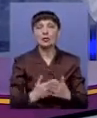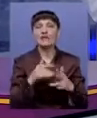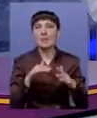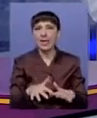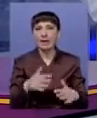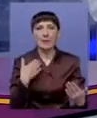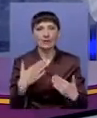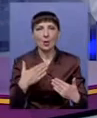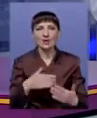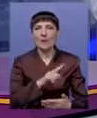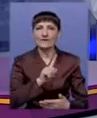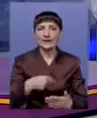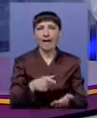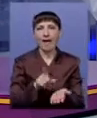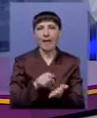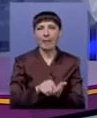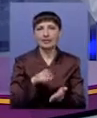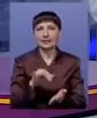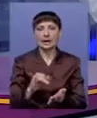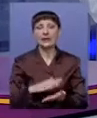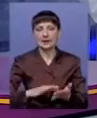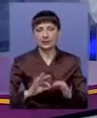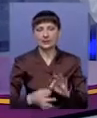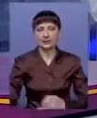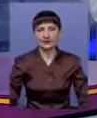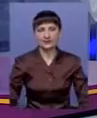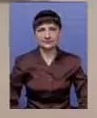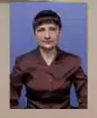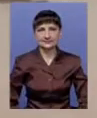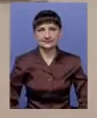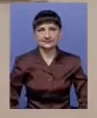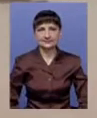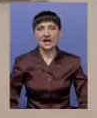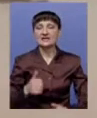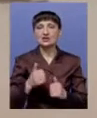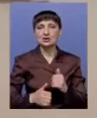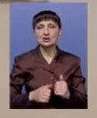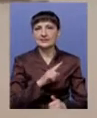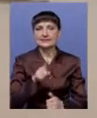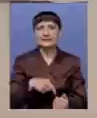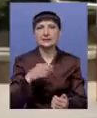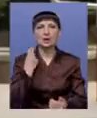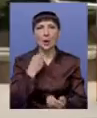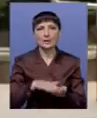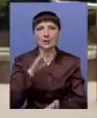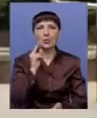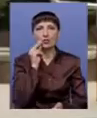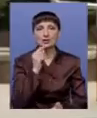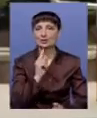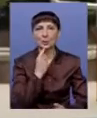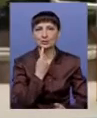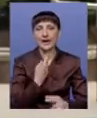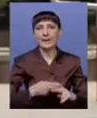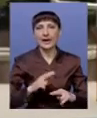и подходах по выбиванию алиментов сюжет Мира Альжановой. Зачастую выбить накопившиеся долги с мужчин